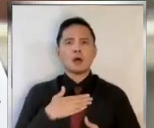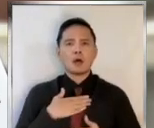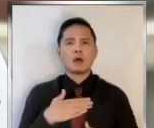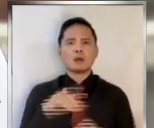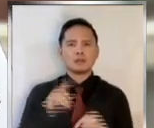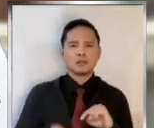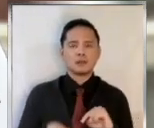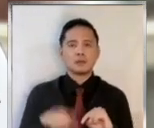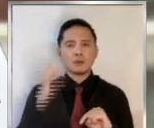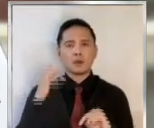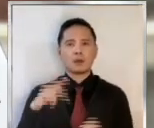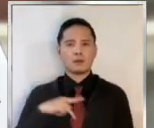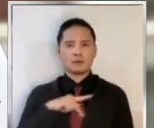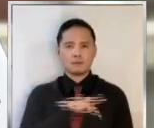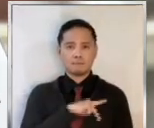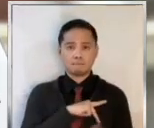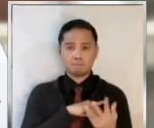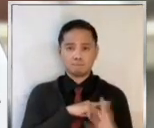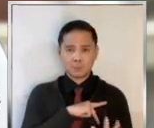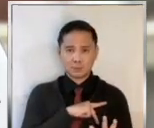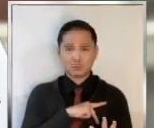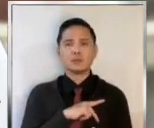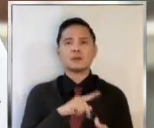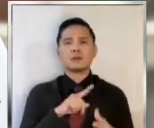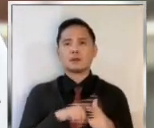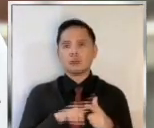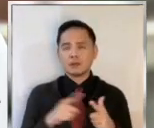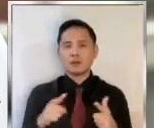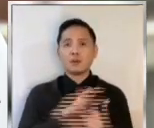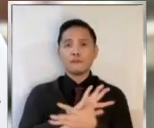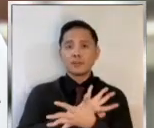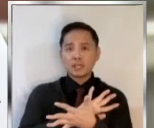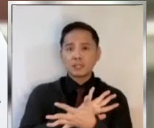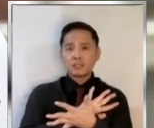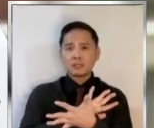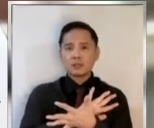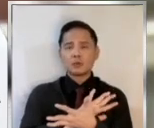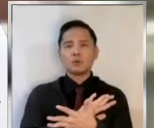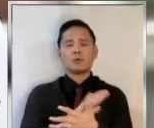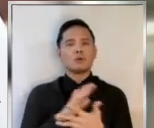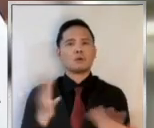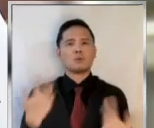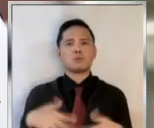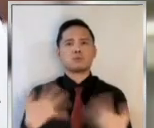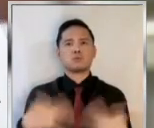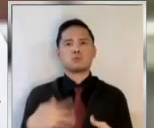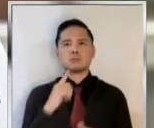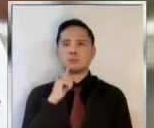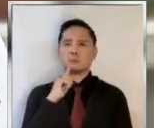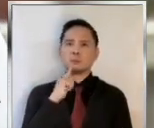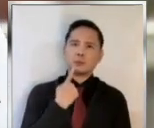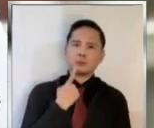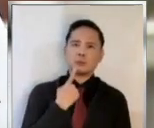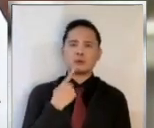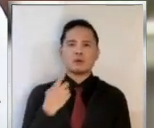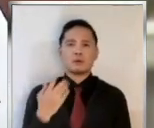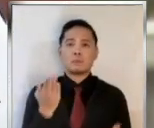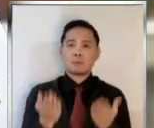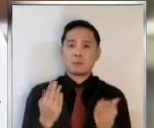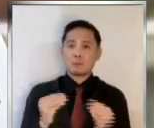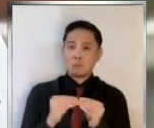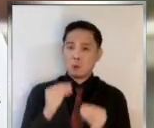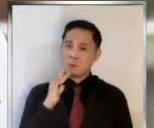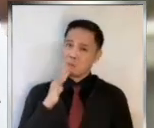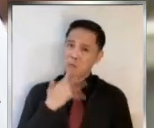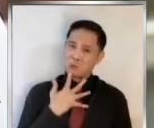pneumonia. Yung aking pong COVID ay masasabi po natin na severe going to critical. Yun po yung